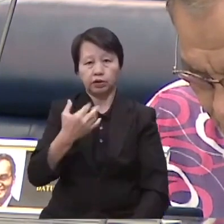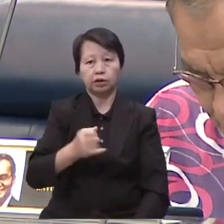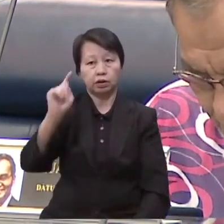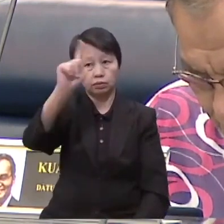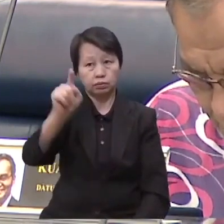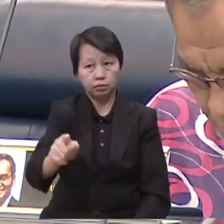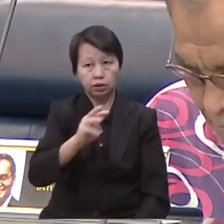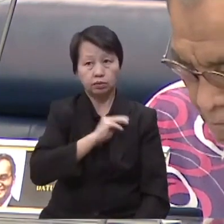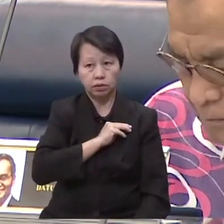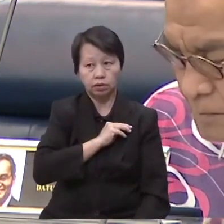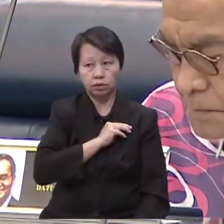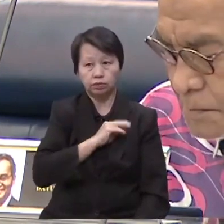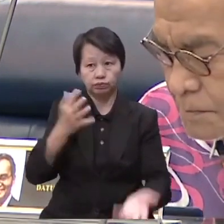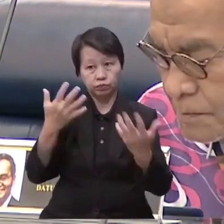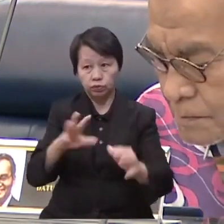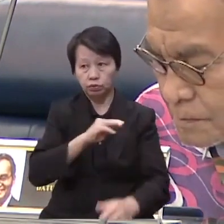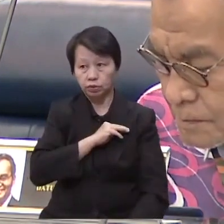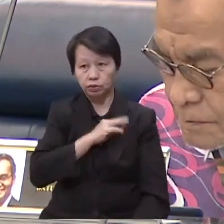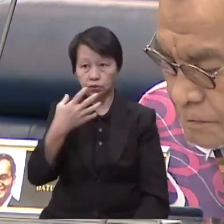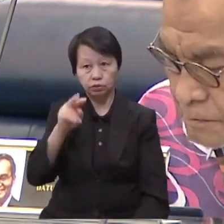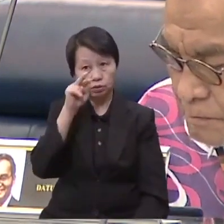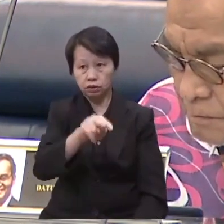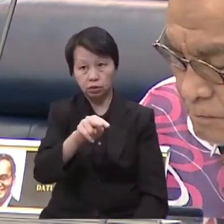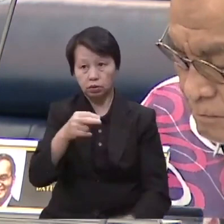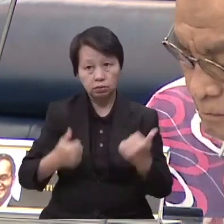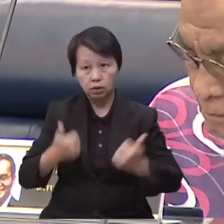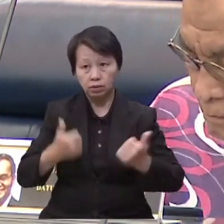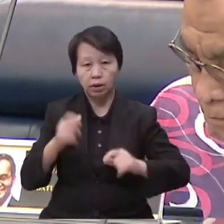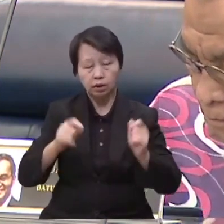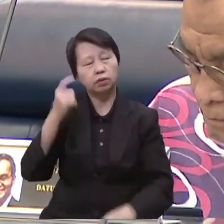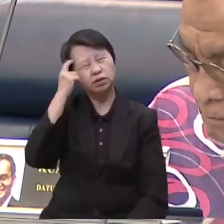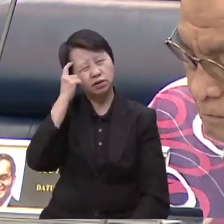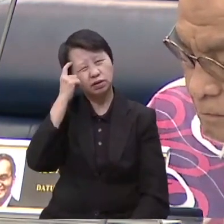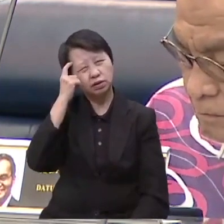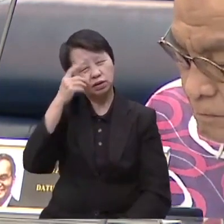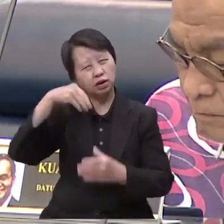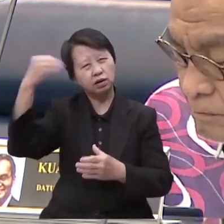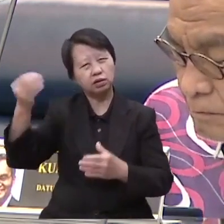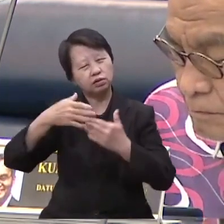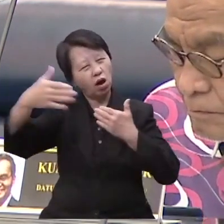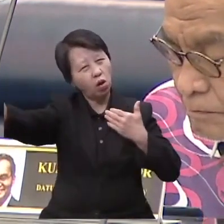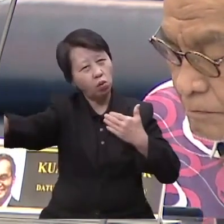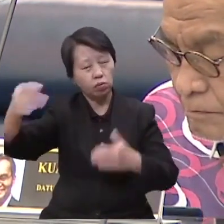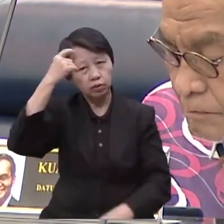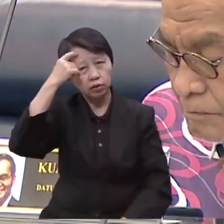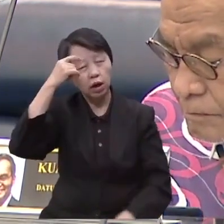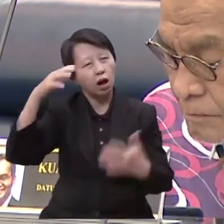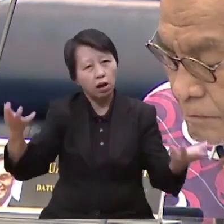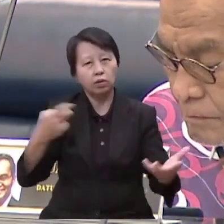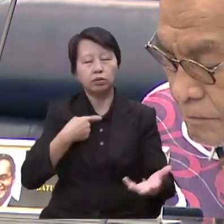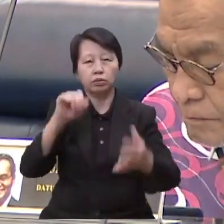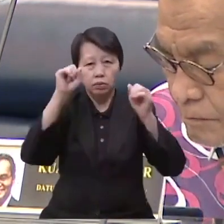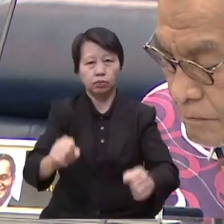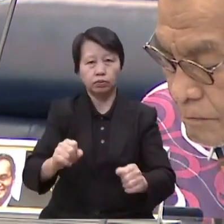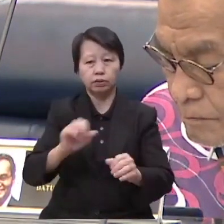menteri telah pun tengok sama ada kita boleh think out of the box di mana macam mana kita